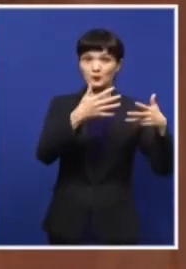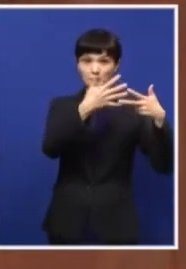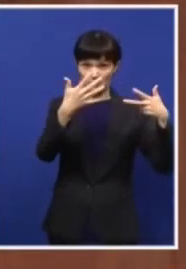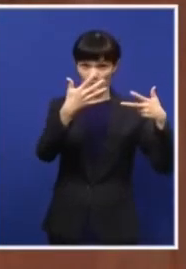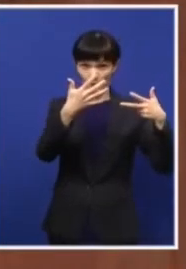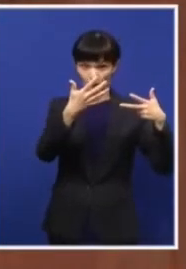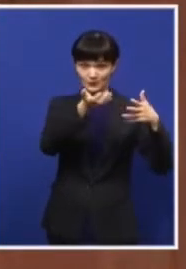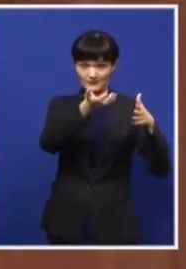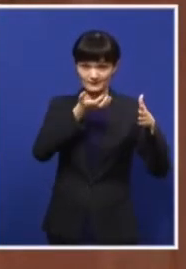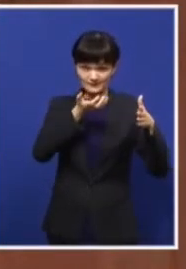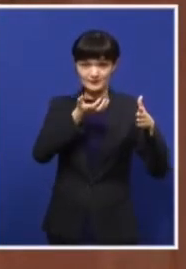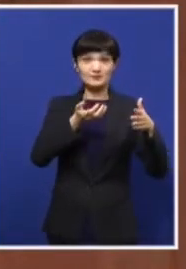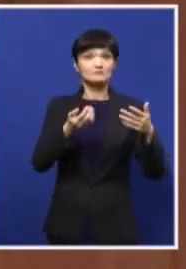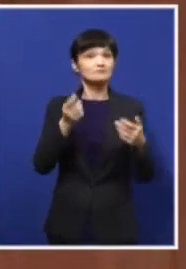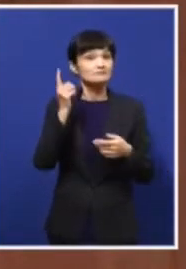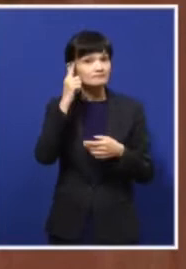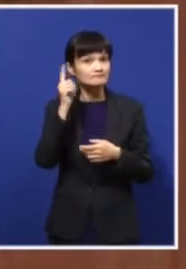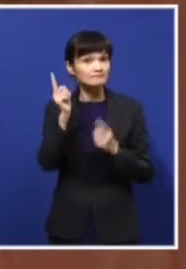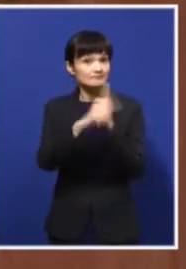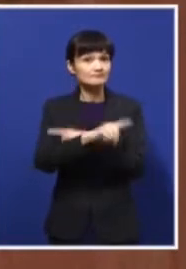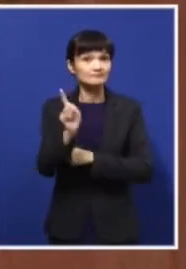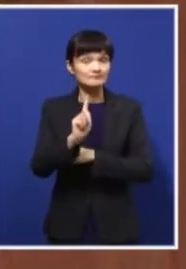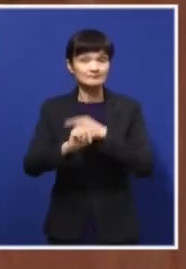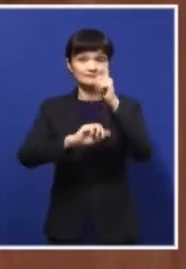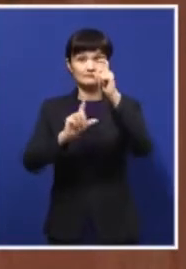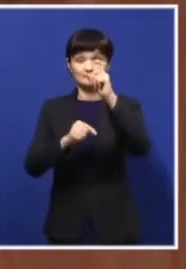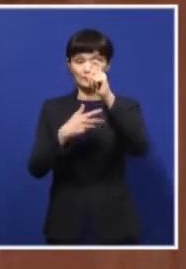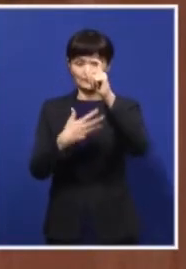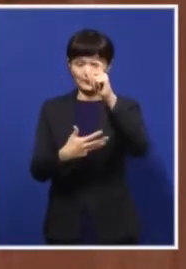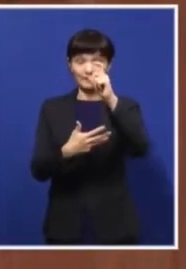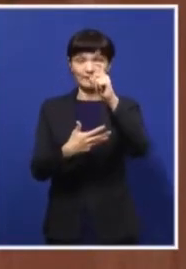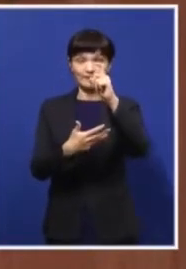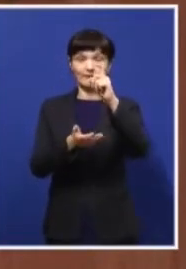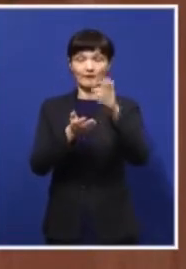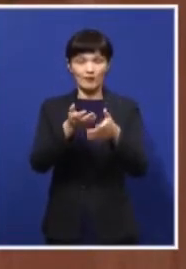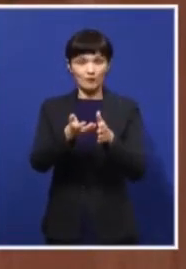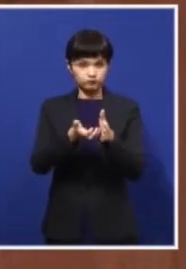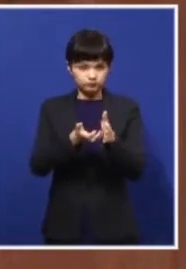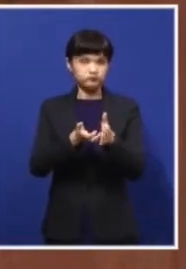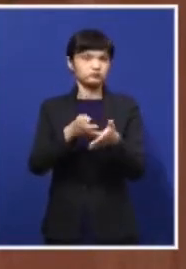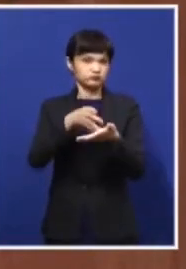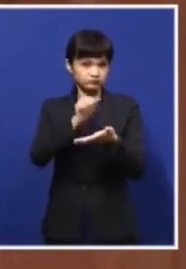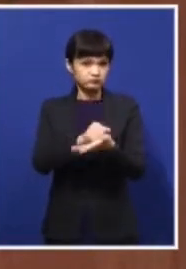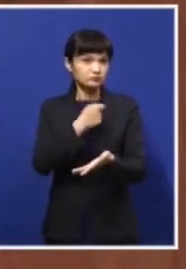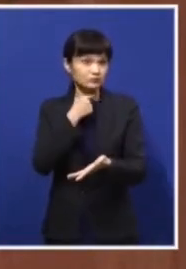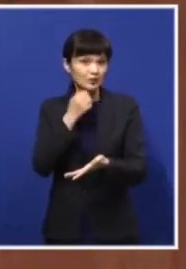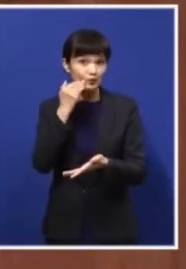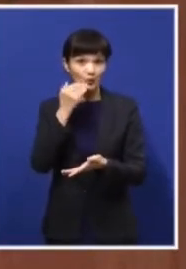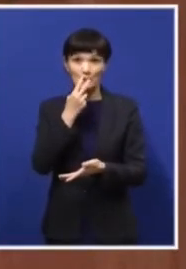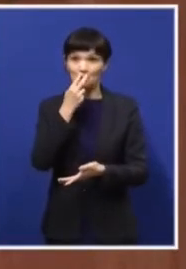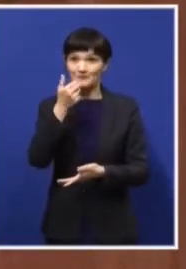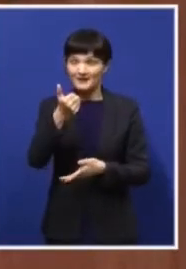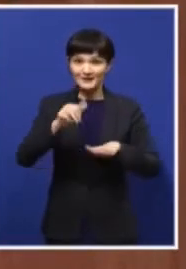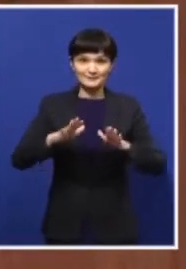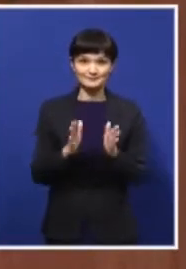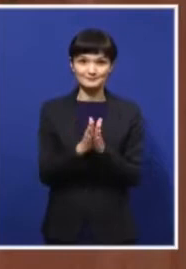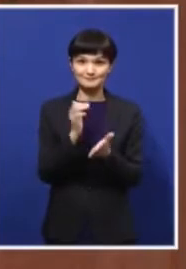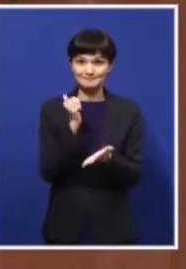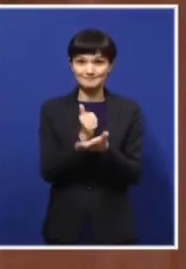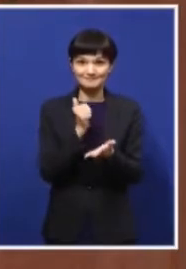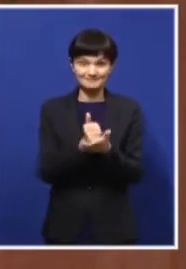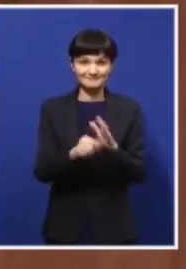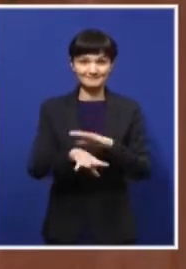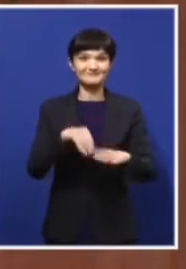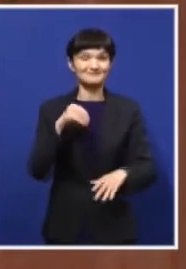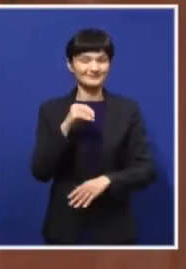在10月8号就可以要去完成登记，那天运气好你就可以抽到国旅券。但没有抽到国旅券也没